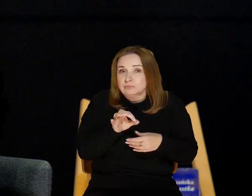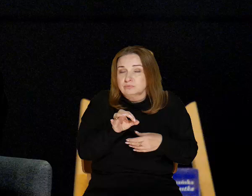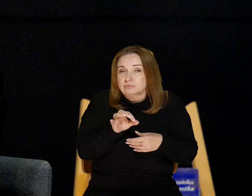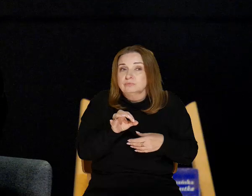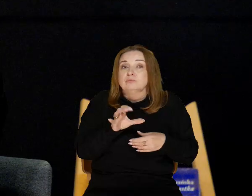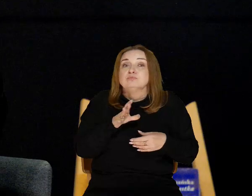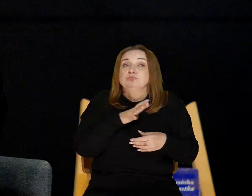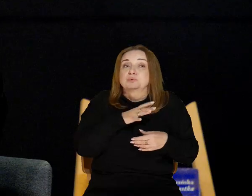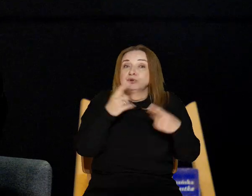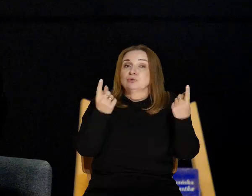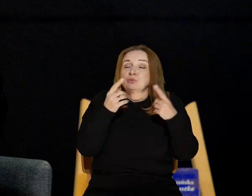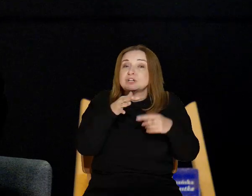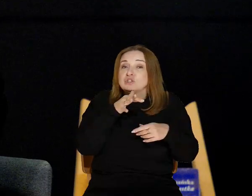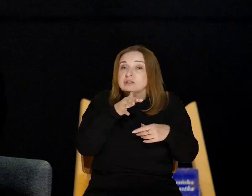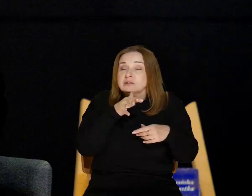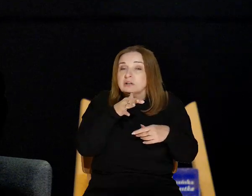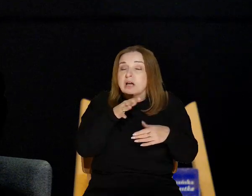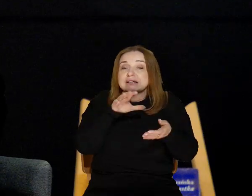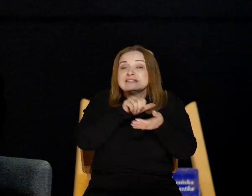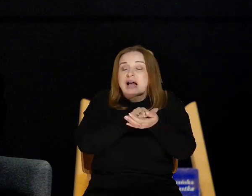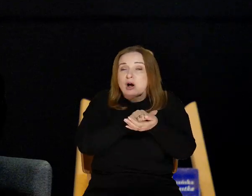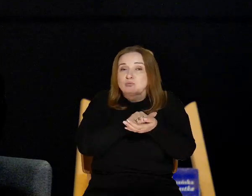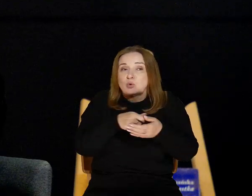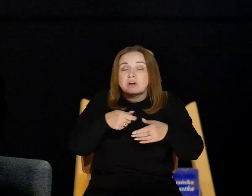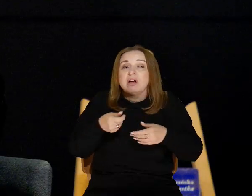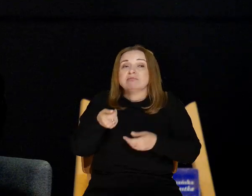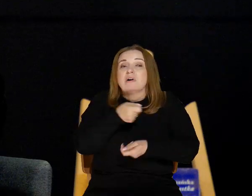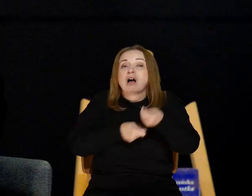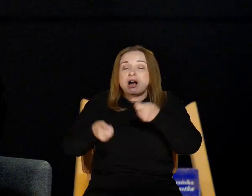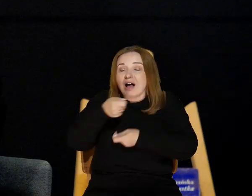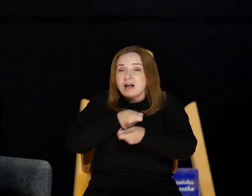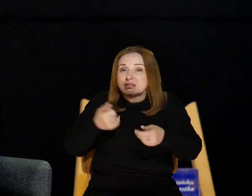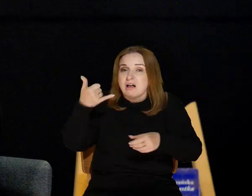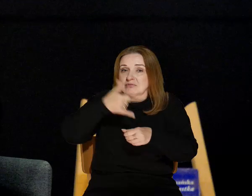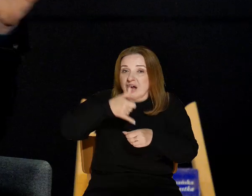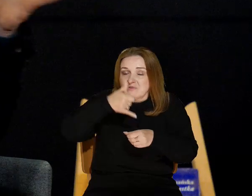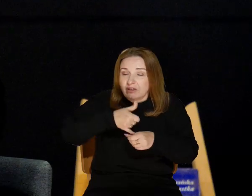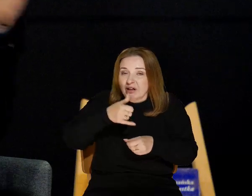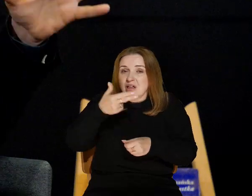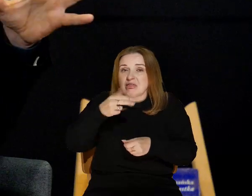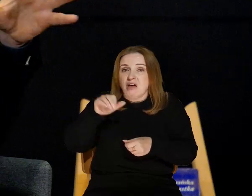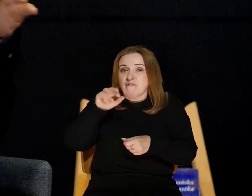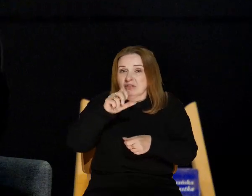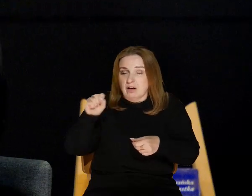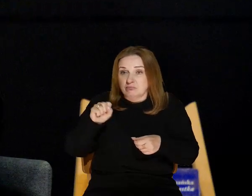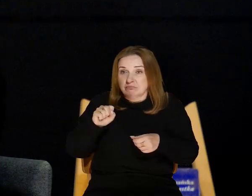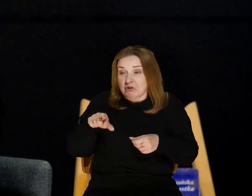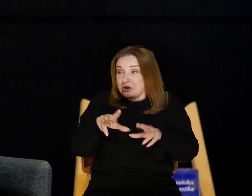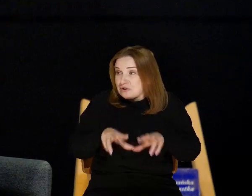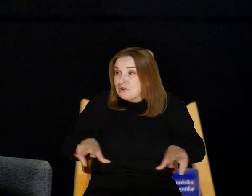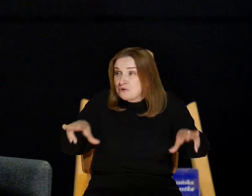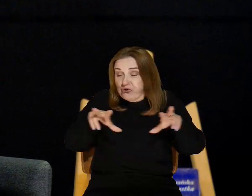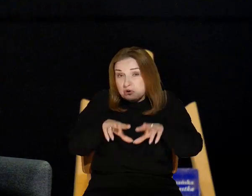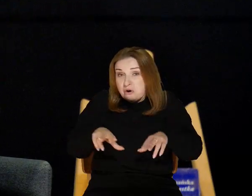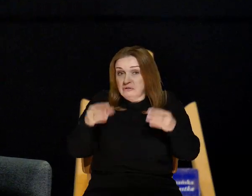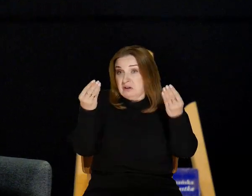o żydowskich magnatach naftowych zachodniej Galicji. I cała ta opowieść rodzinna jest po prostu, no